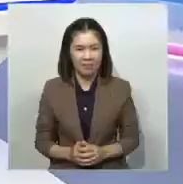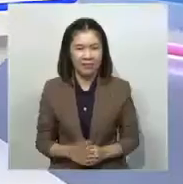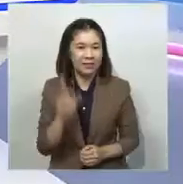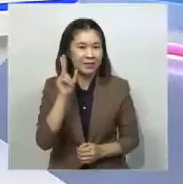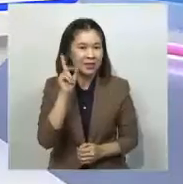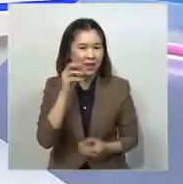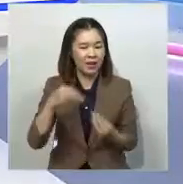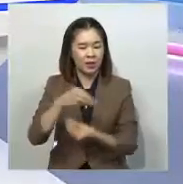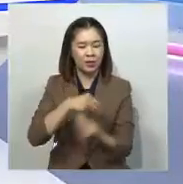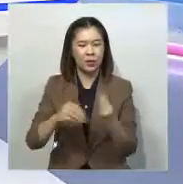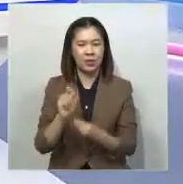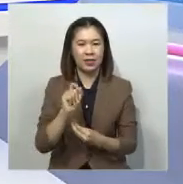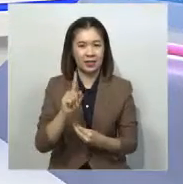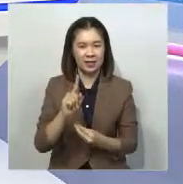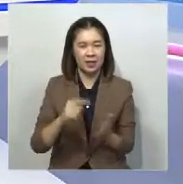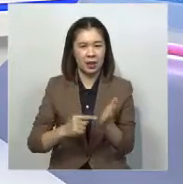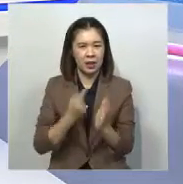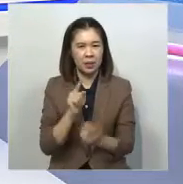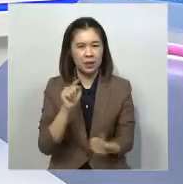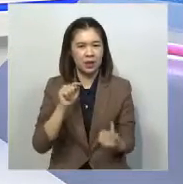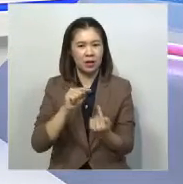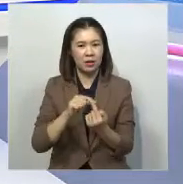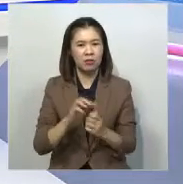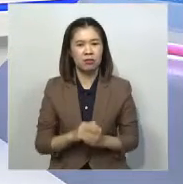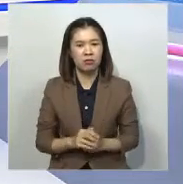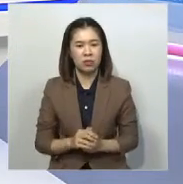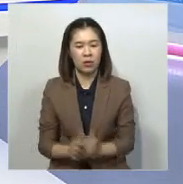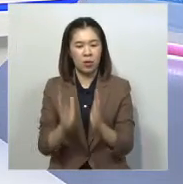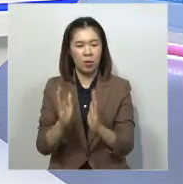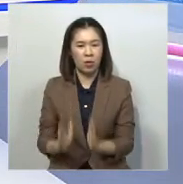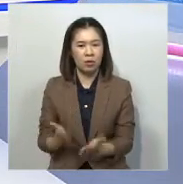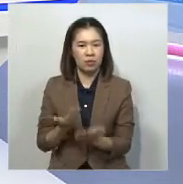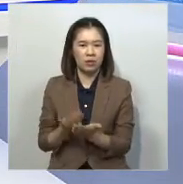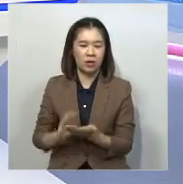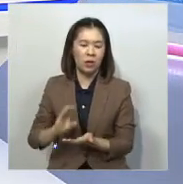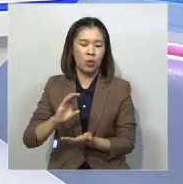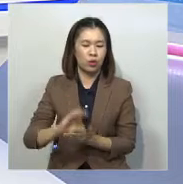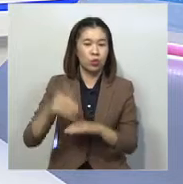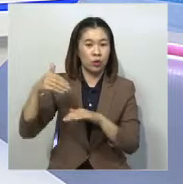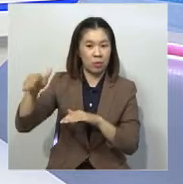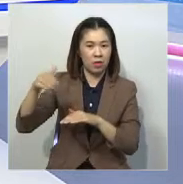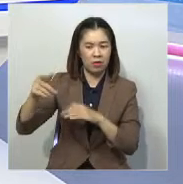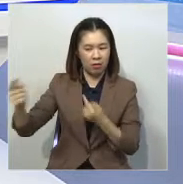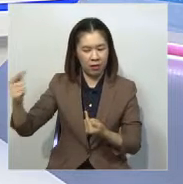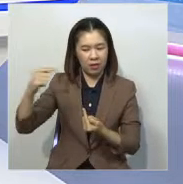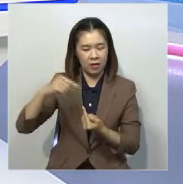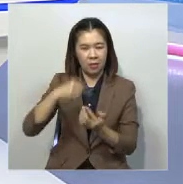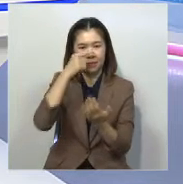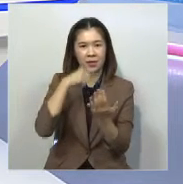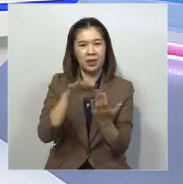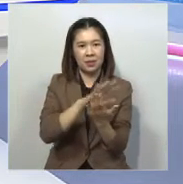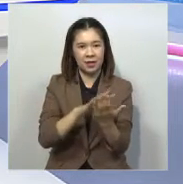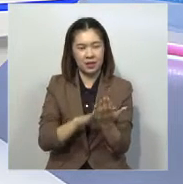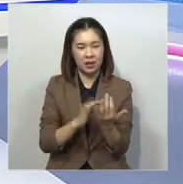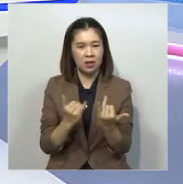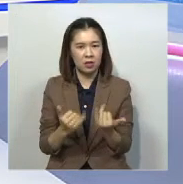ลับมาติดตามประเด็นเศรษฐกิจนะคะเริ่มกันที่การเดินหน้าดึงดูดนักลงทุนการลงทุนจากต่างประเทศให้เข้ามาในบ้านเรานะคะ